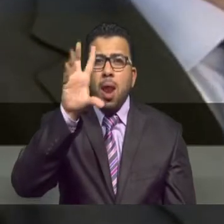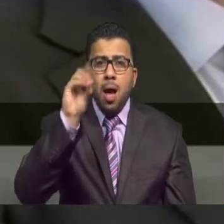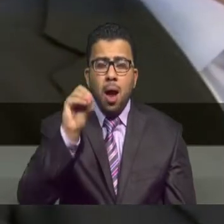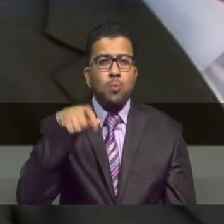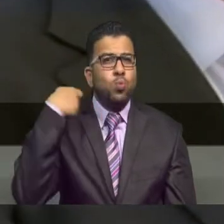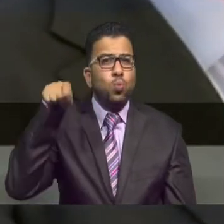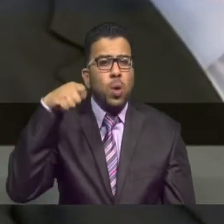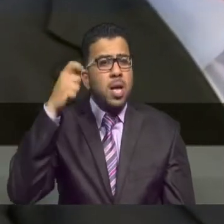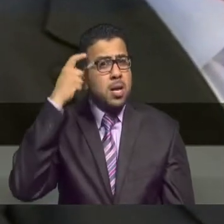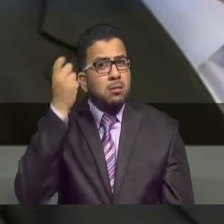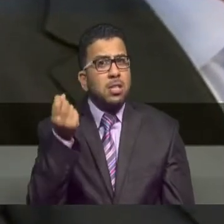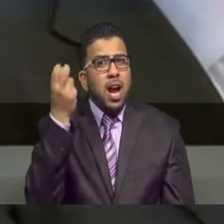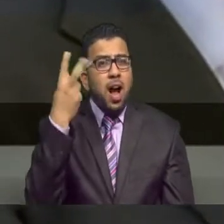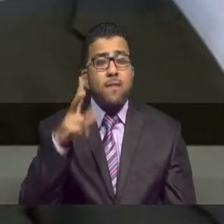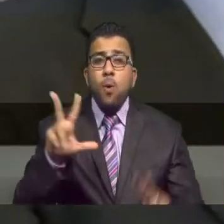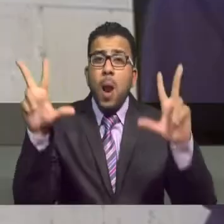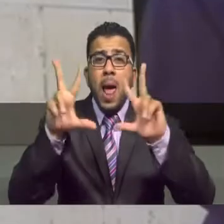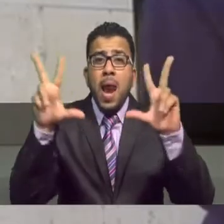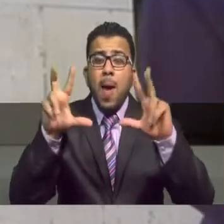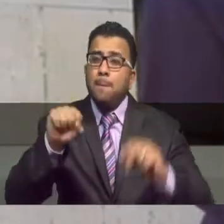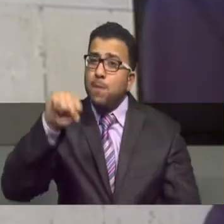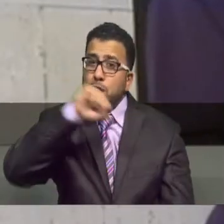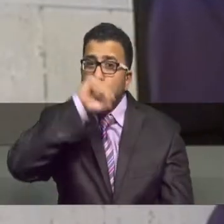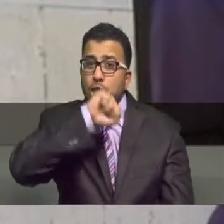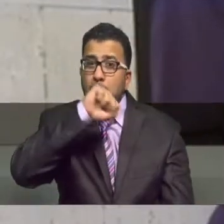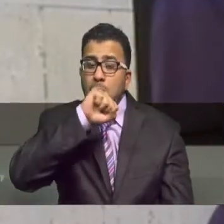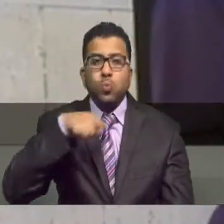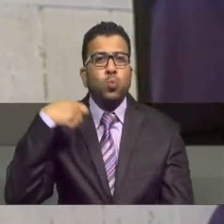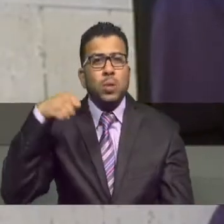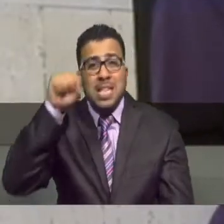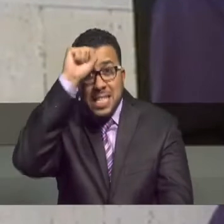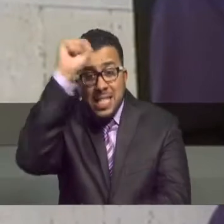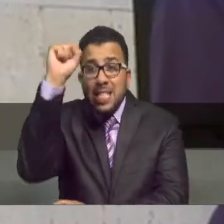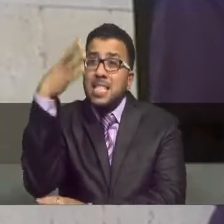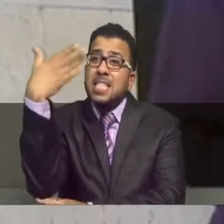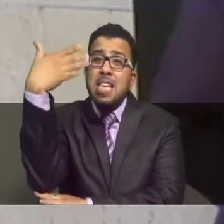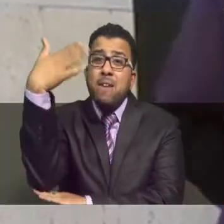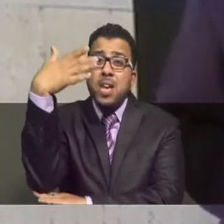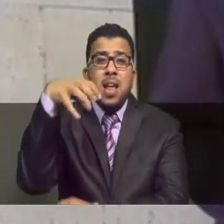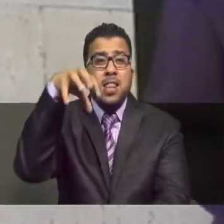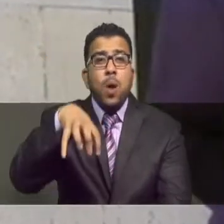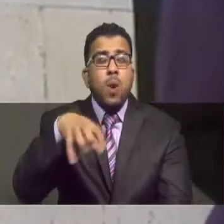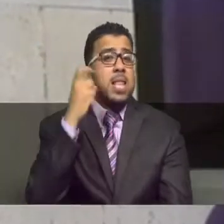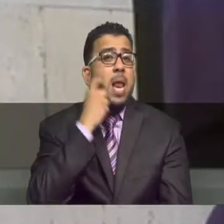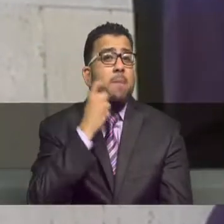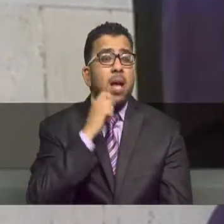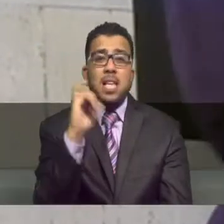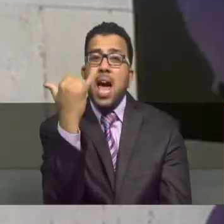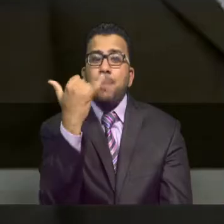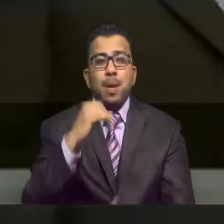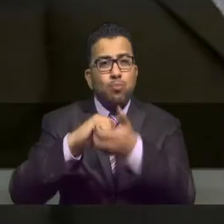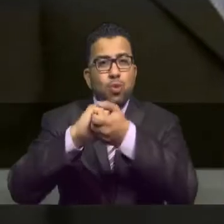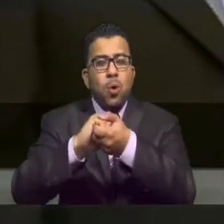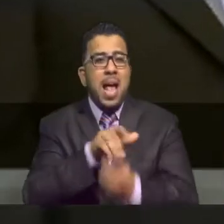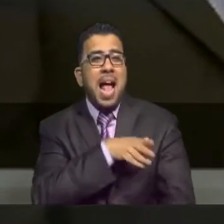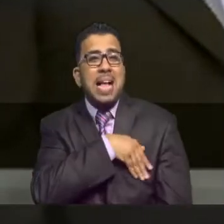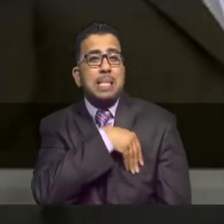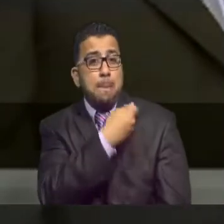دائرة الثقافة والإعلام بالشارقة، وسعادة سفيرة دولة الإمارات العربية المتحدة